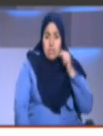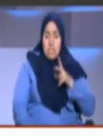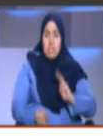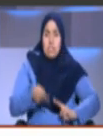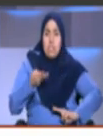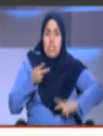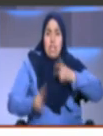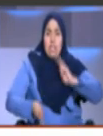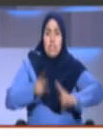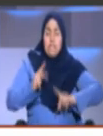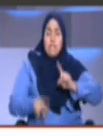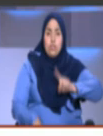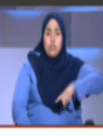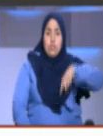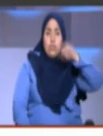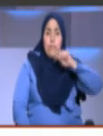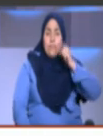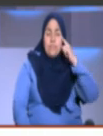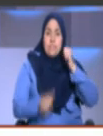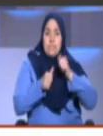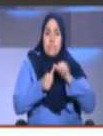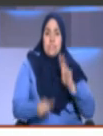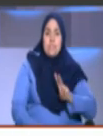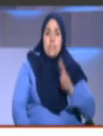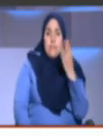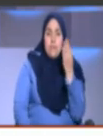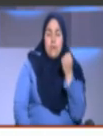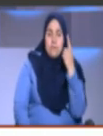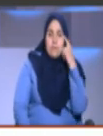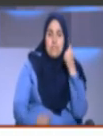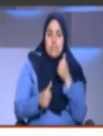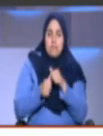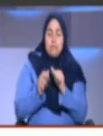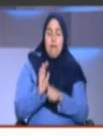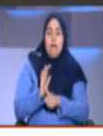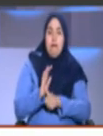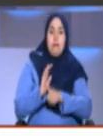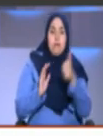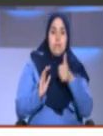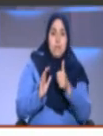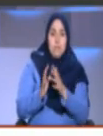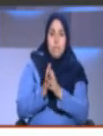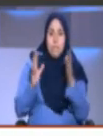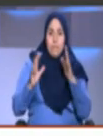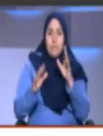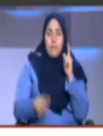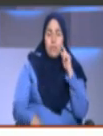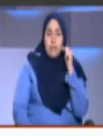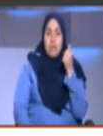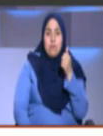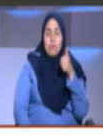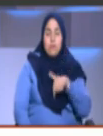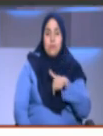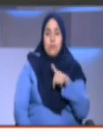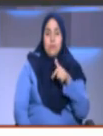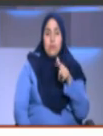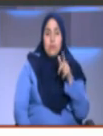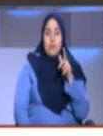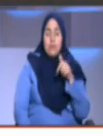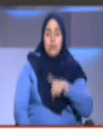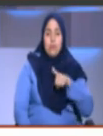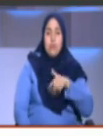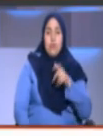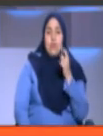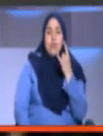بالذكرى 47 للانتصار العظيم نصر اكتوبر والعاشر من رمضان مرور 47 عام. اعتقد